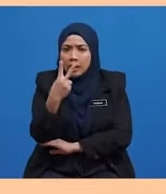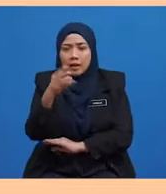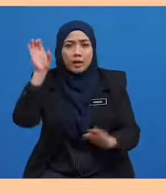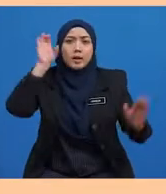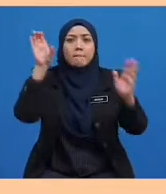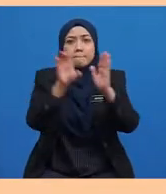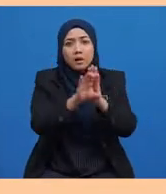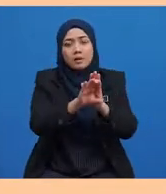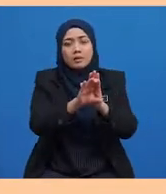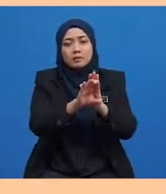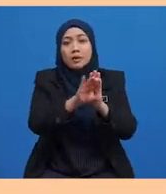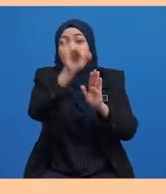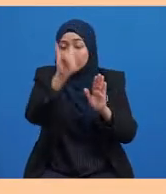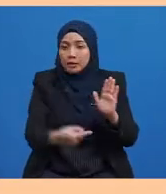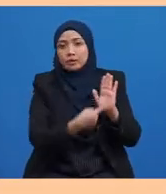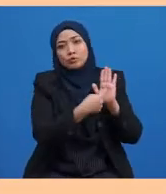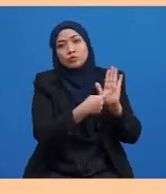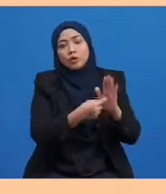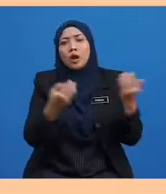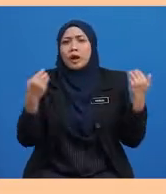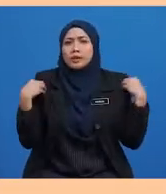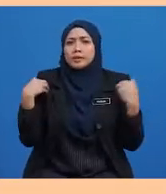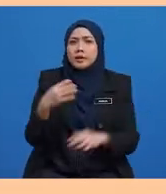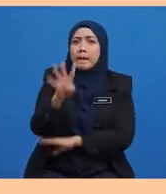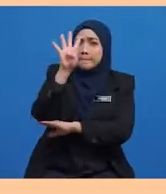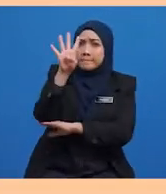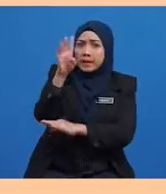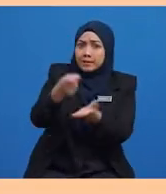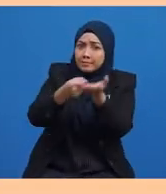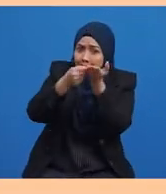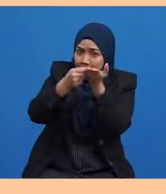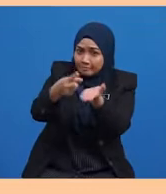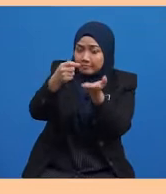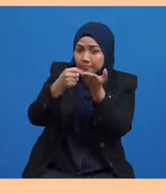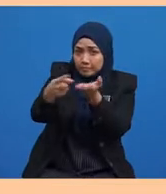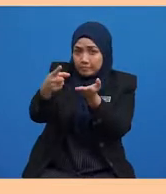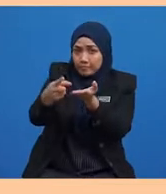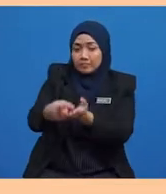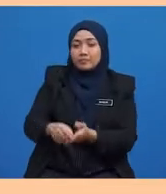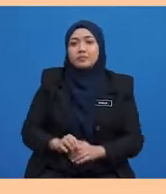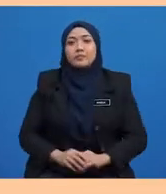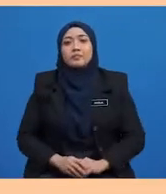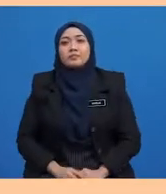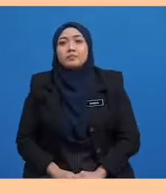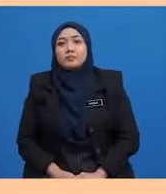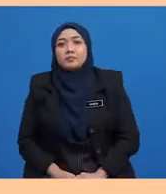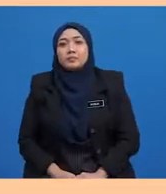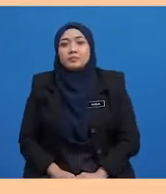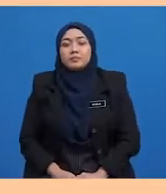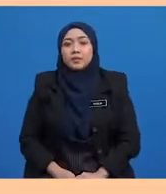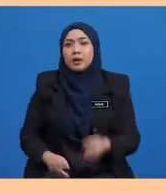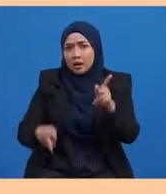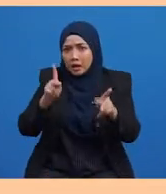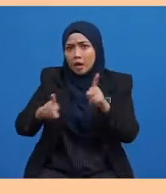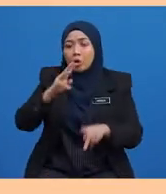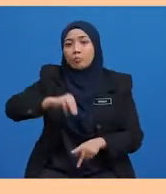guli daripada guli-guli tersebut, apakah kemungkinan memperolehi guli merah? Pandai